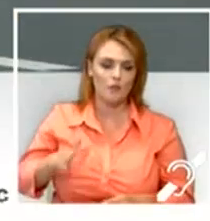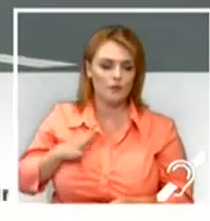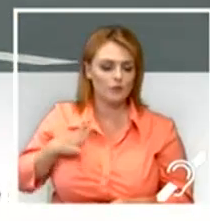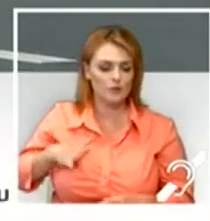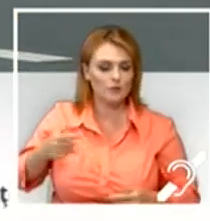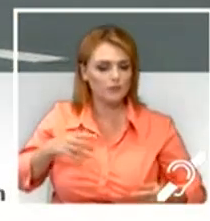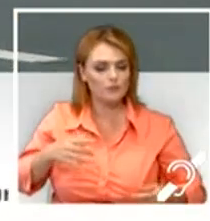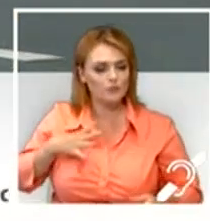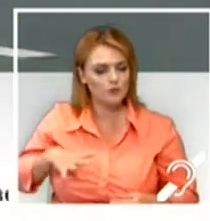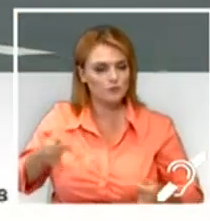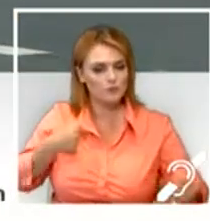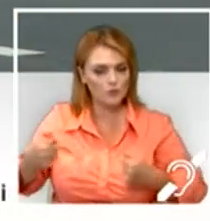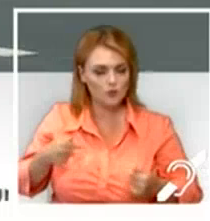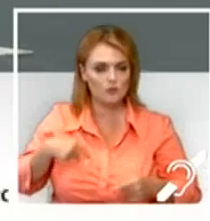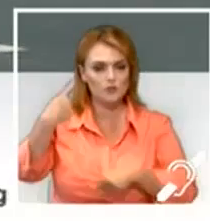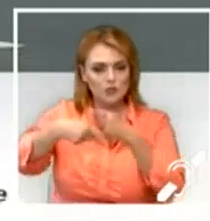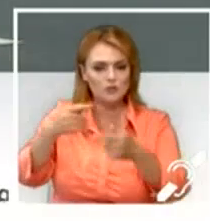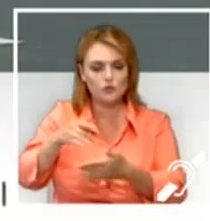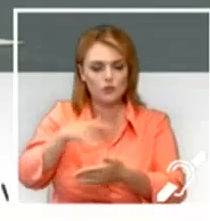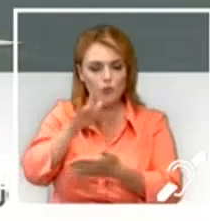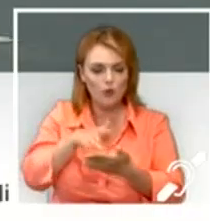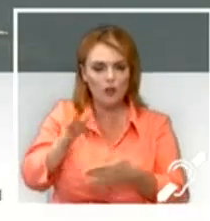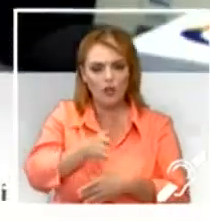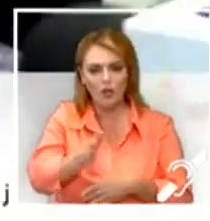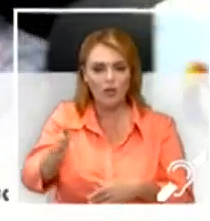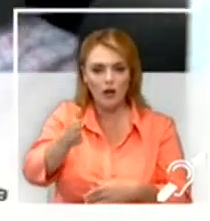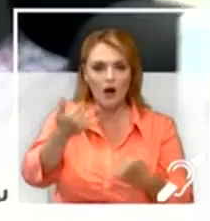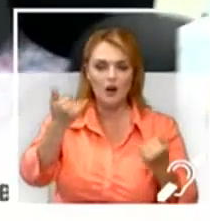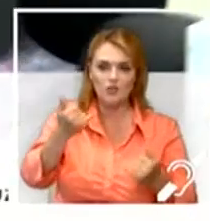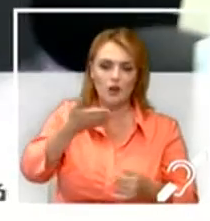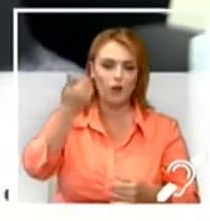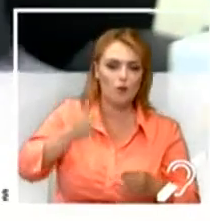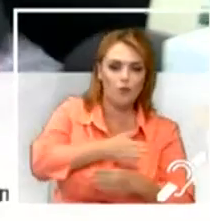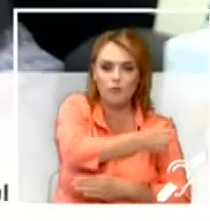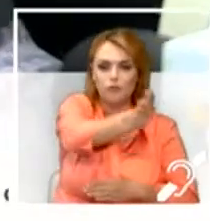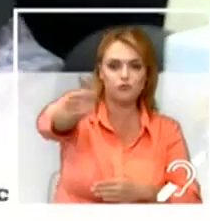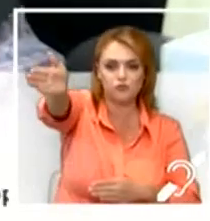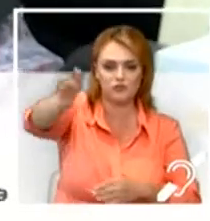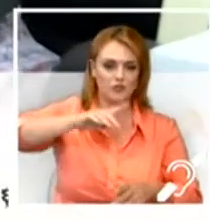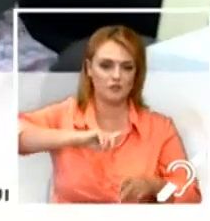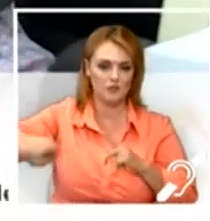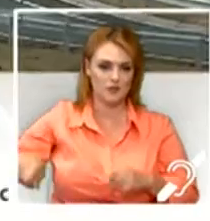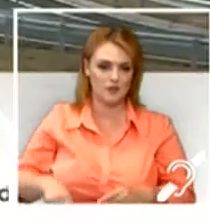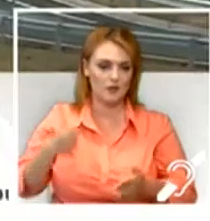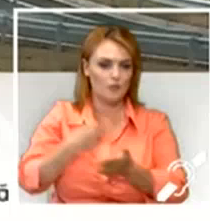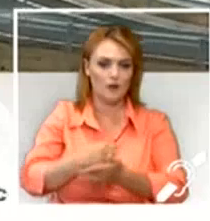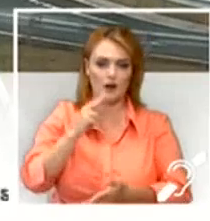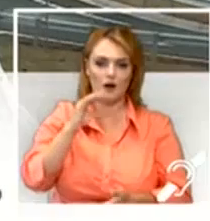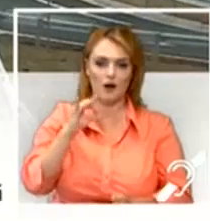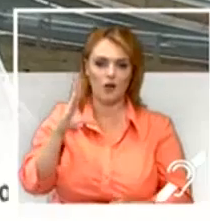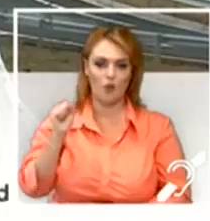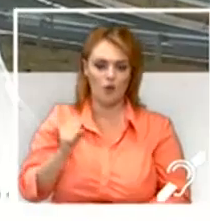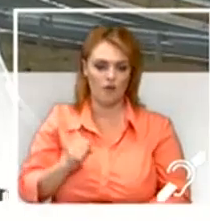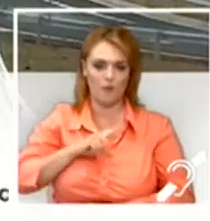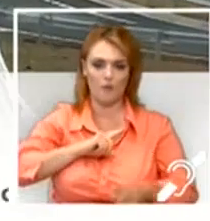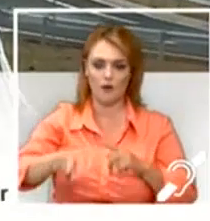am vrut să văd cum e și am vrut să fiu printre primii care merg pe drumul ăsta. Reușim să trecem mai repede prin Balș și Slatina până la Craiova. Scutim. Foarte